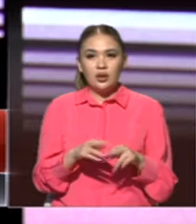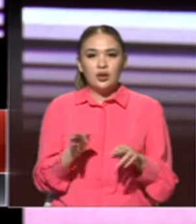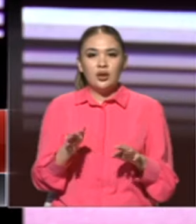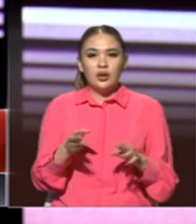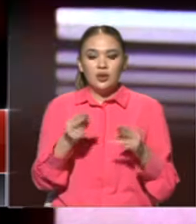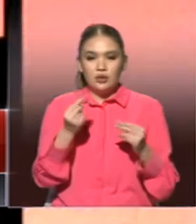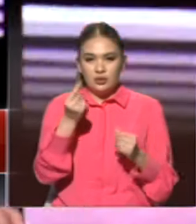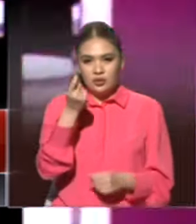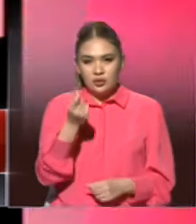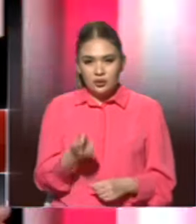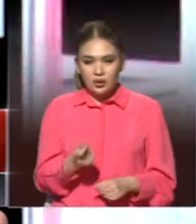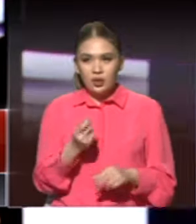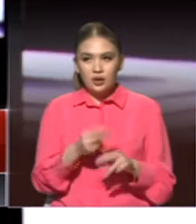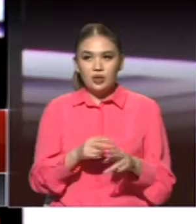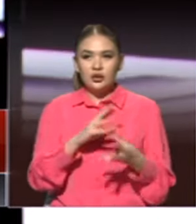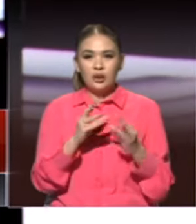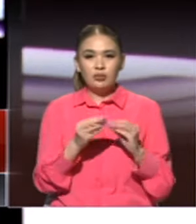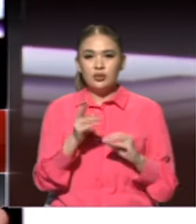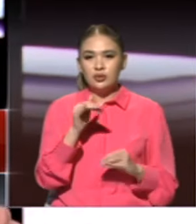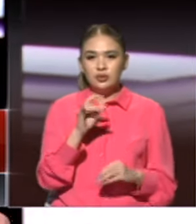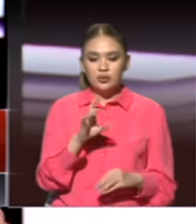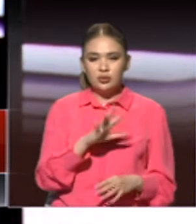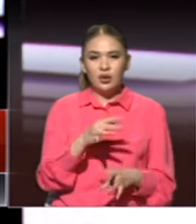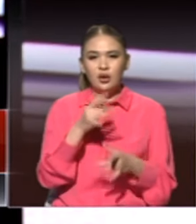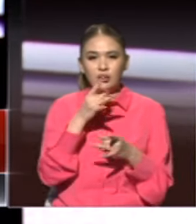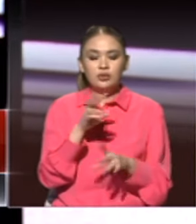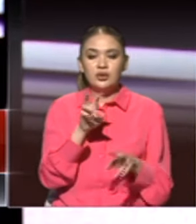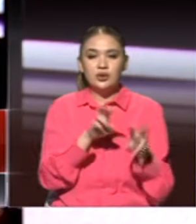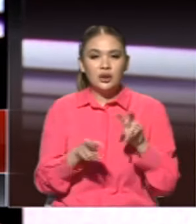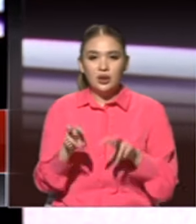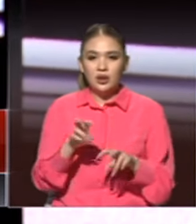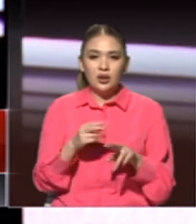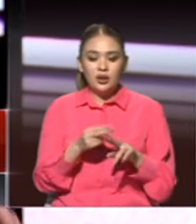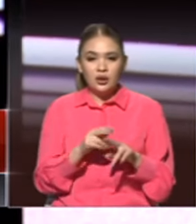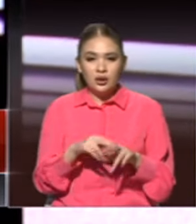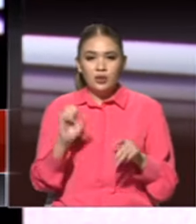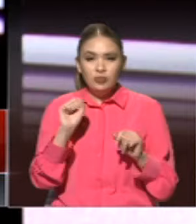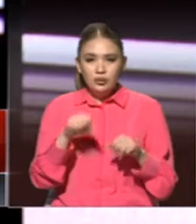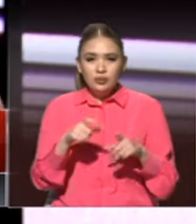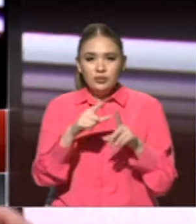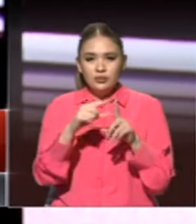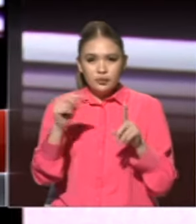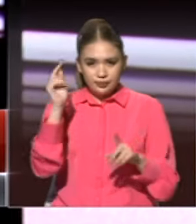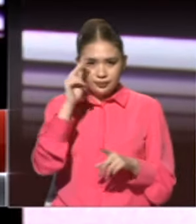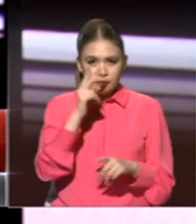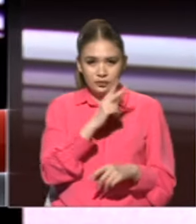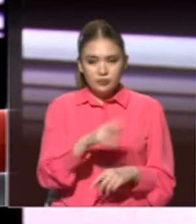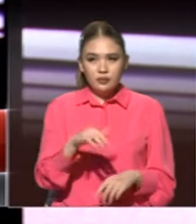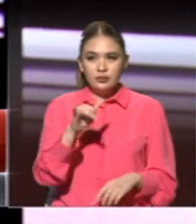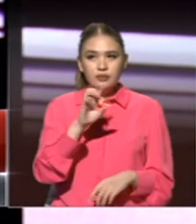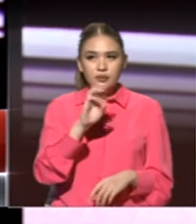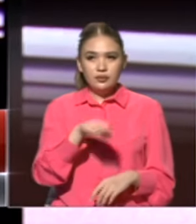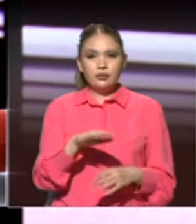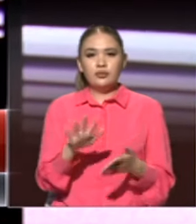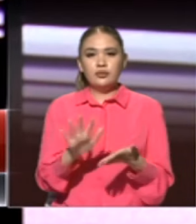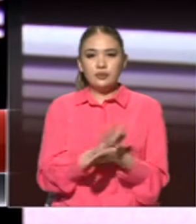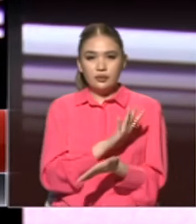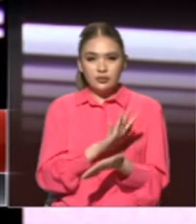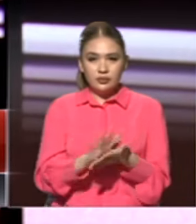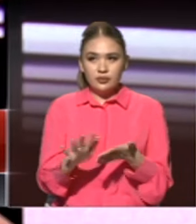айтуға болады. Енді жалпы курстарда емес, жалпы кез келген ізденген балаға YouTube-тан қарауға болады. Қазір ұлттық бірыңғай тестілеу орталығы